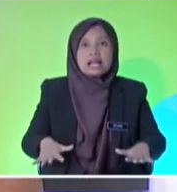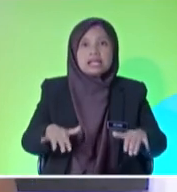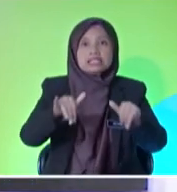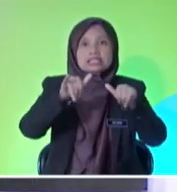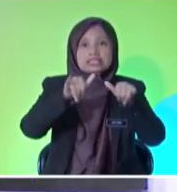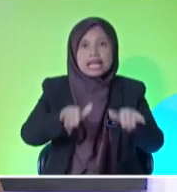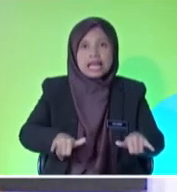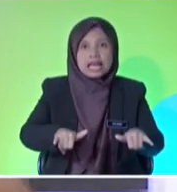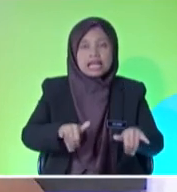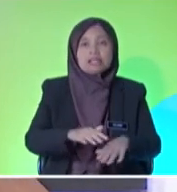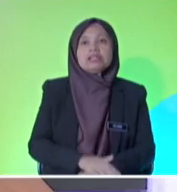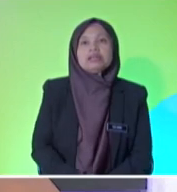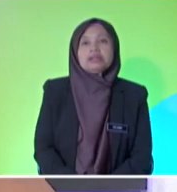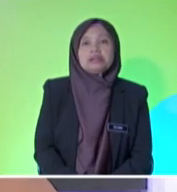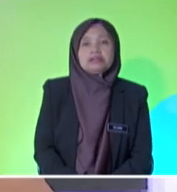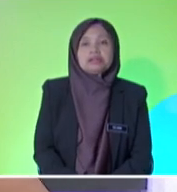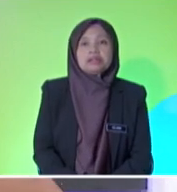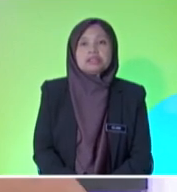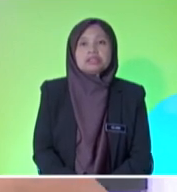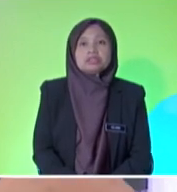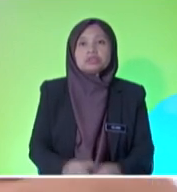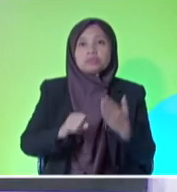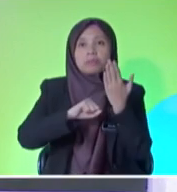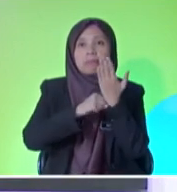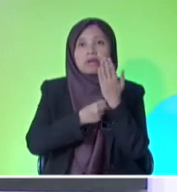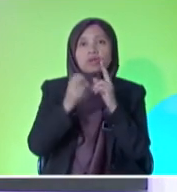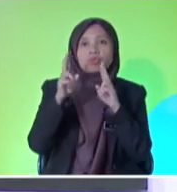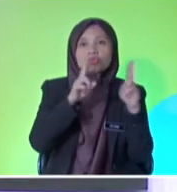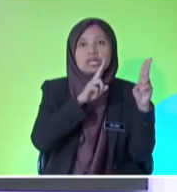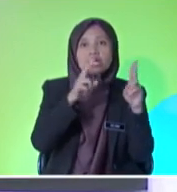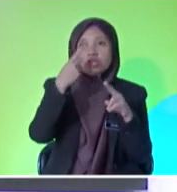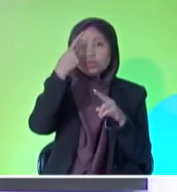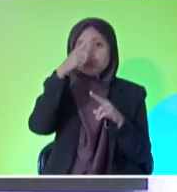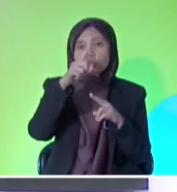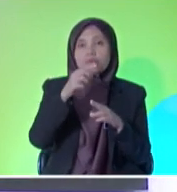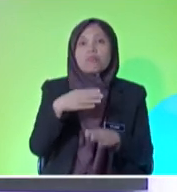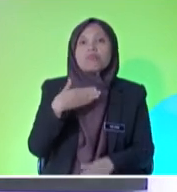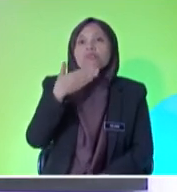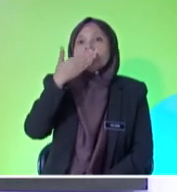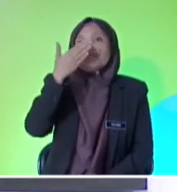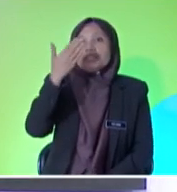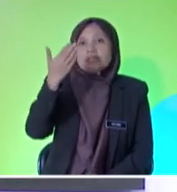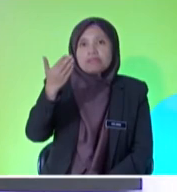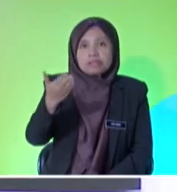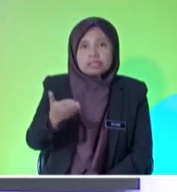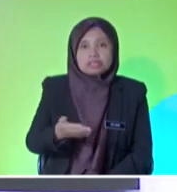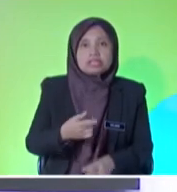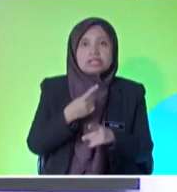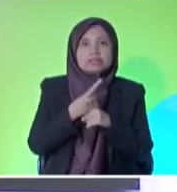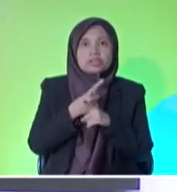bernafas asam Memangnya yang ini sumber udara untuk bernafas betul kayak gue Japan saya